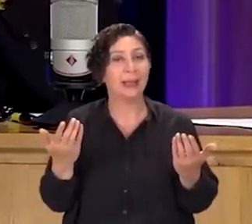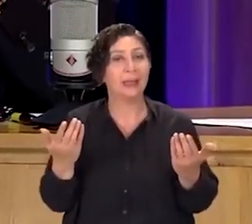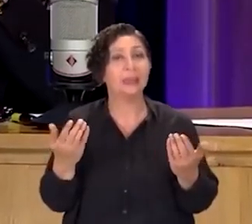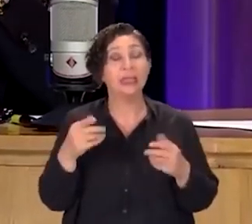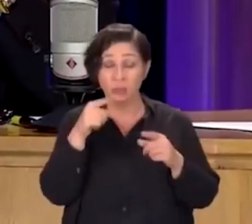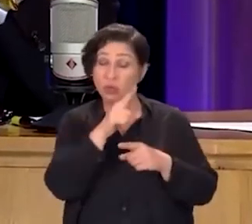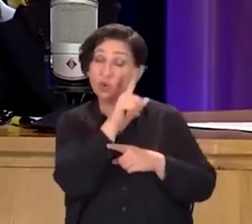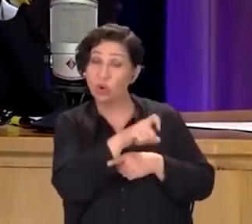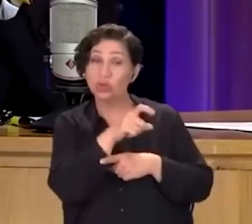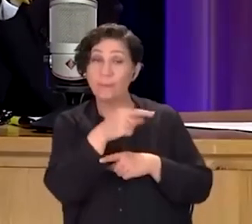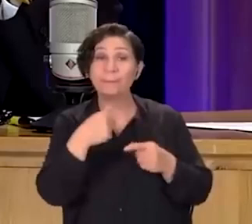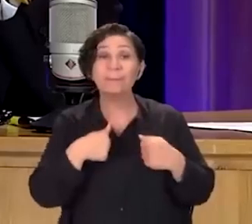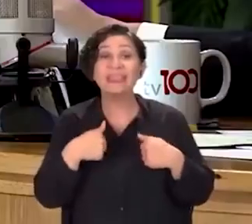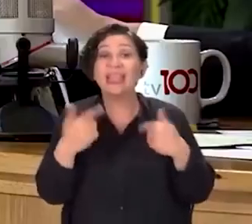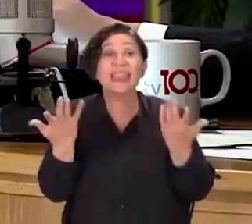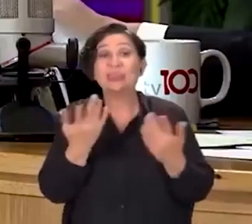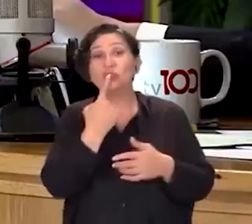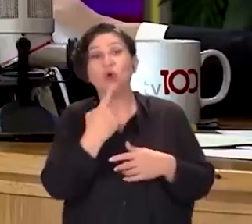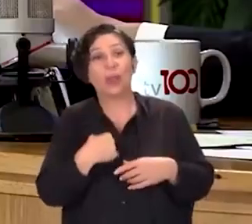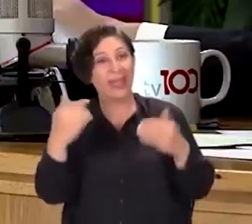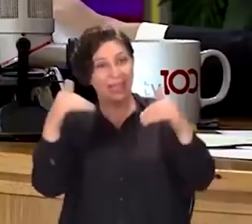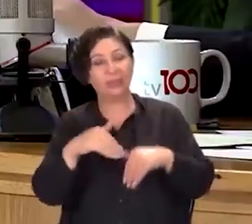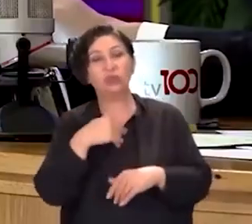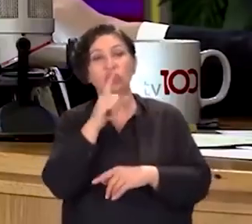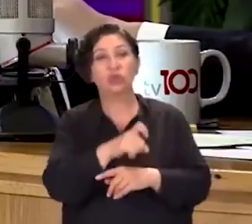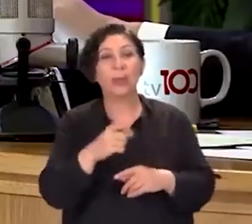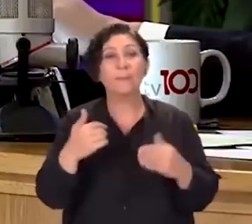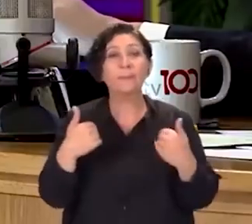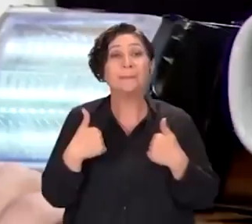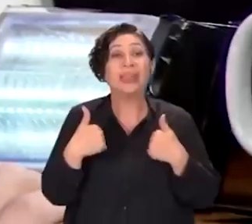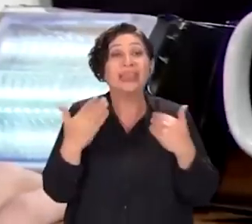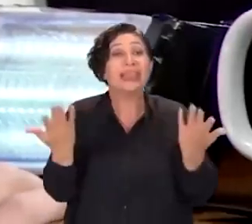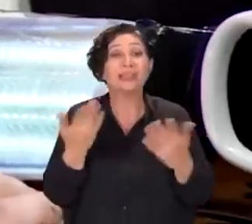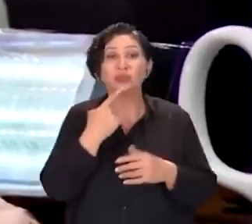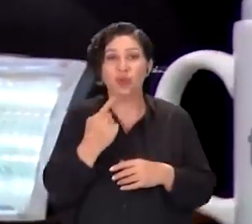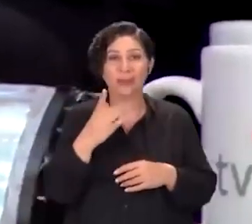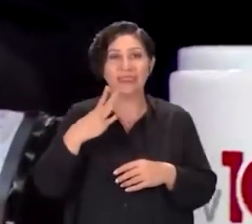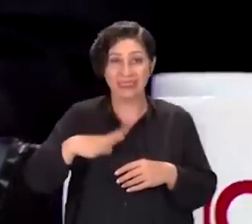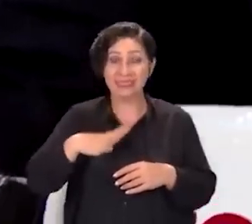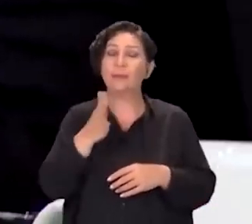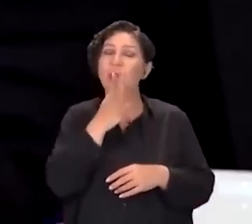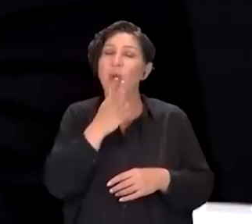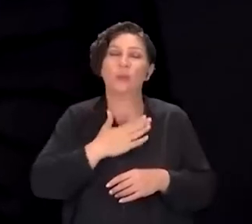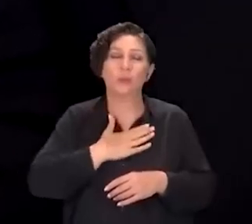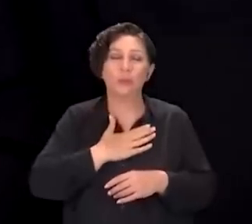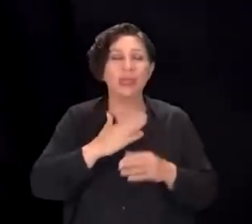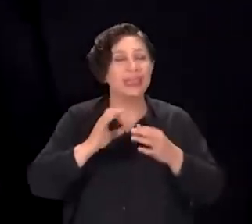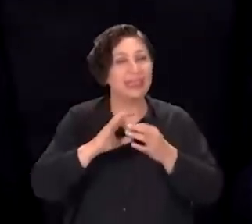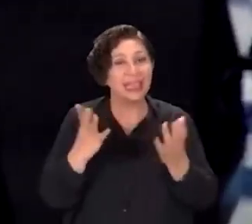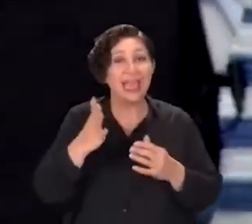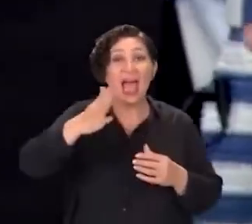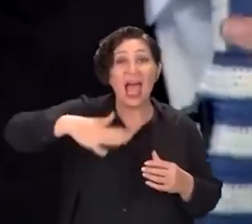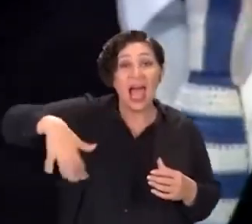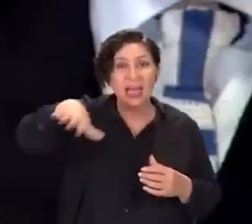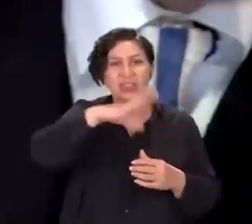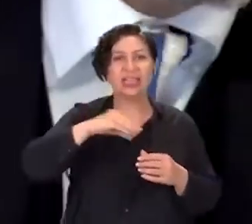Ki ona soracağım şimdi bize ne söylemeye geldiğini. Ben ne söylemek istediğini biliyorum. Çünkü her